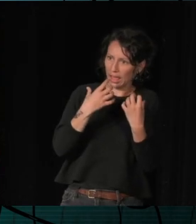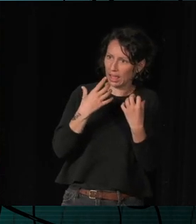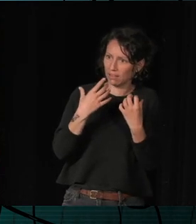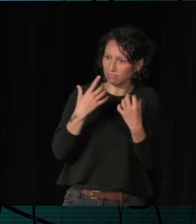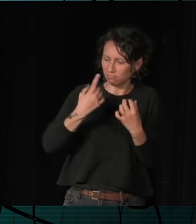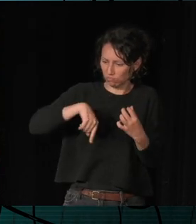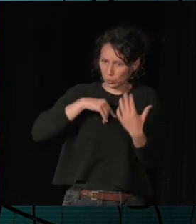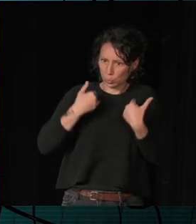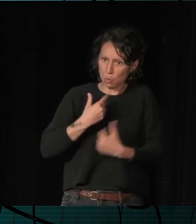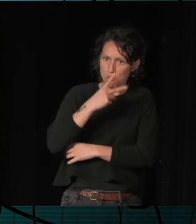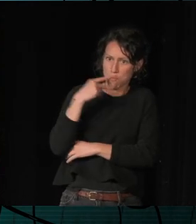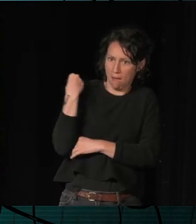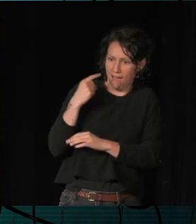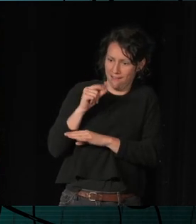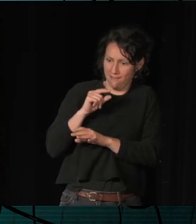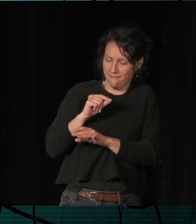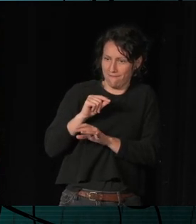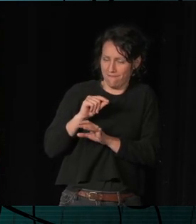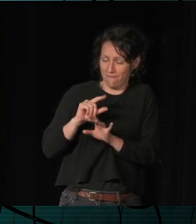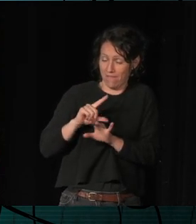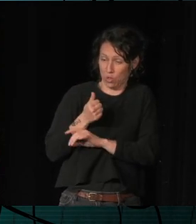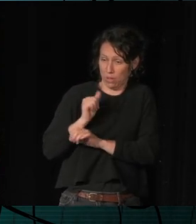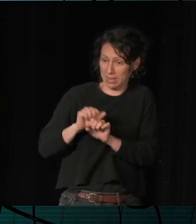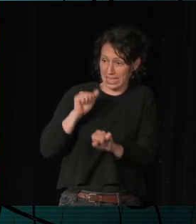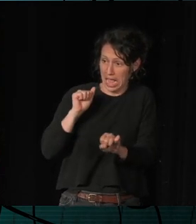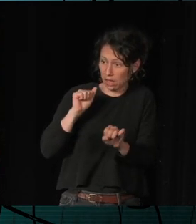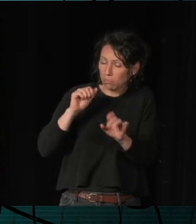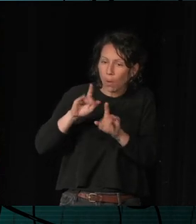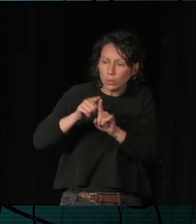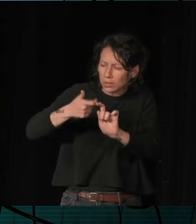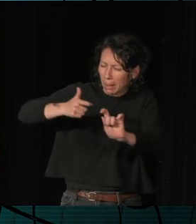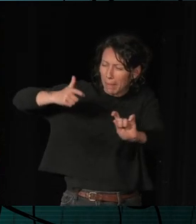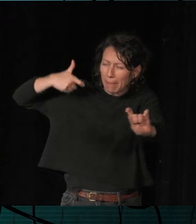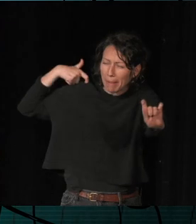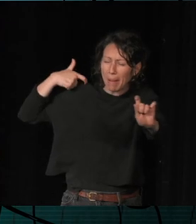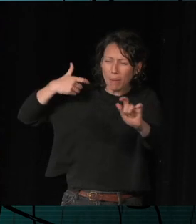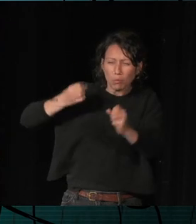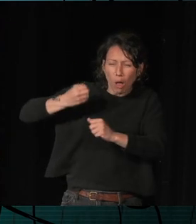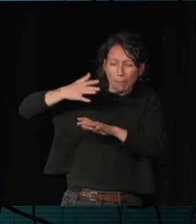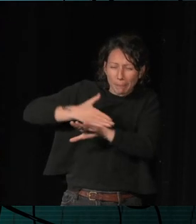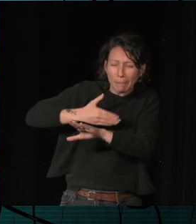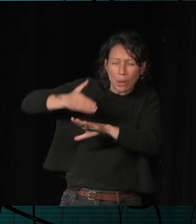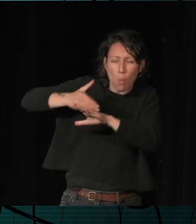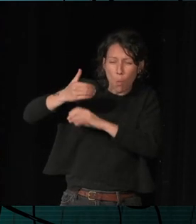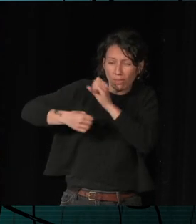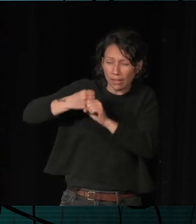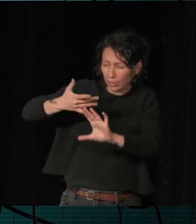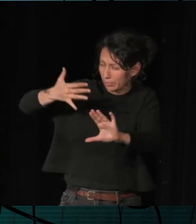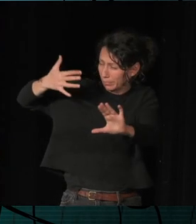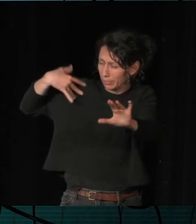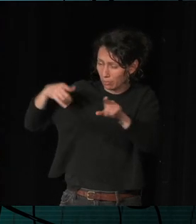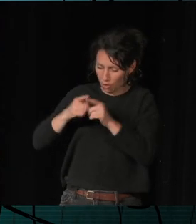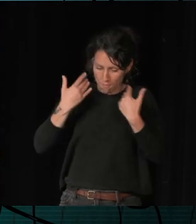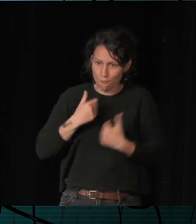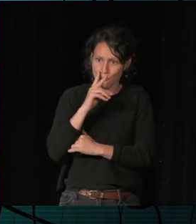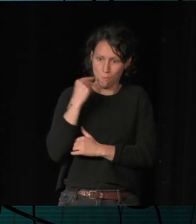mammifères existants de génération en génération depuis des millions d'années. Et donc ça va aller toucher quelque chose de beaucoup plus